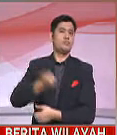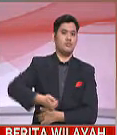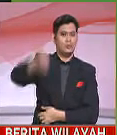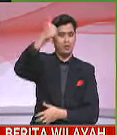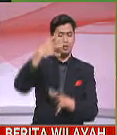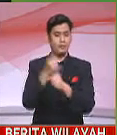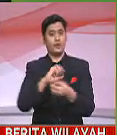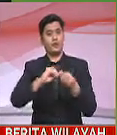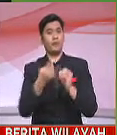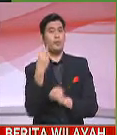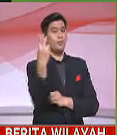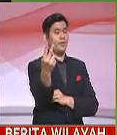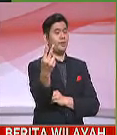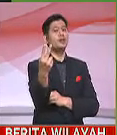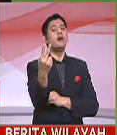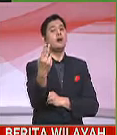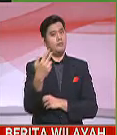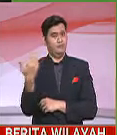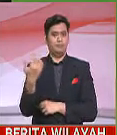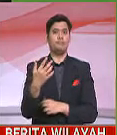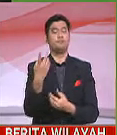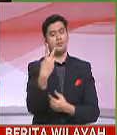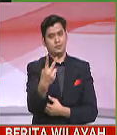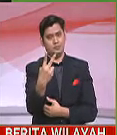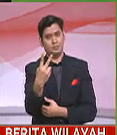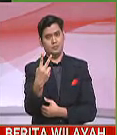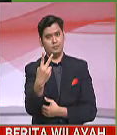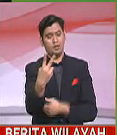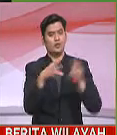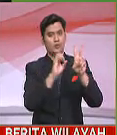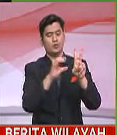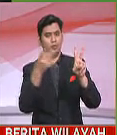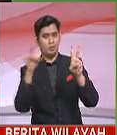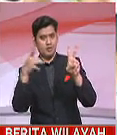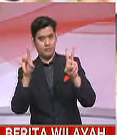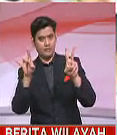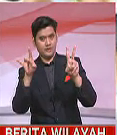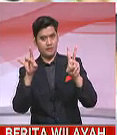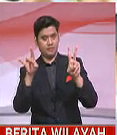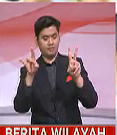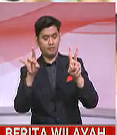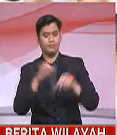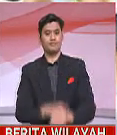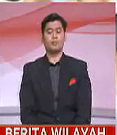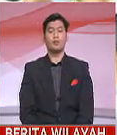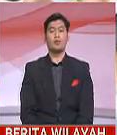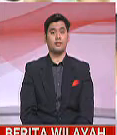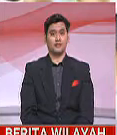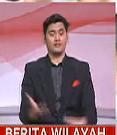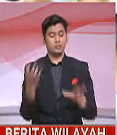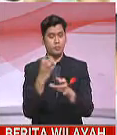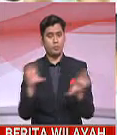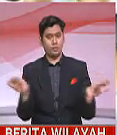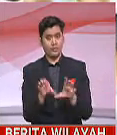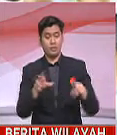menduduki tempat kedua di belakang pemenang pingat gangsa Piala Dunia 2018 Tobias Poirier dari Jerman yang membuat